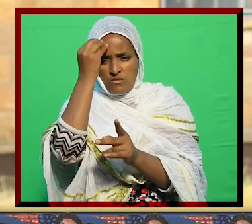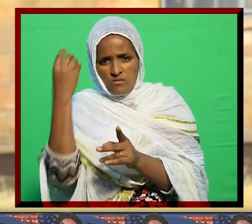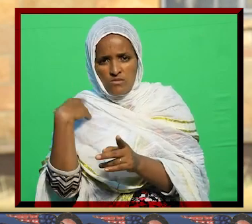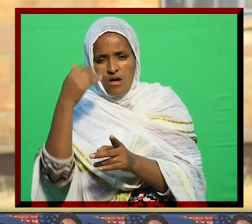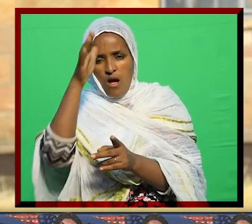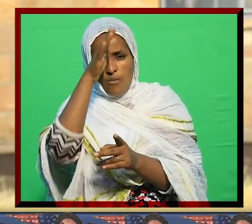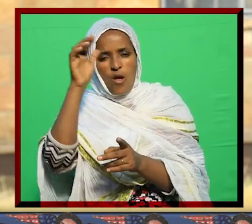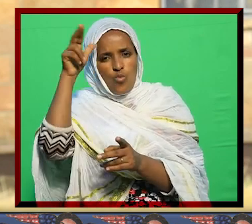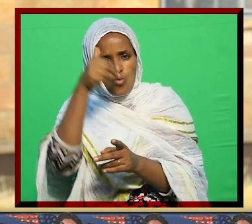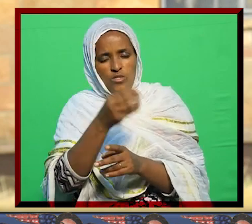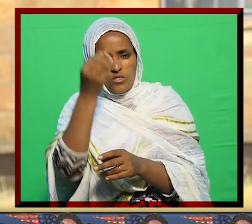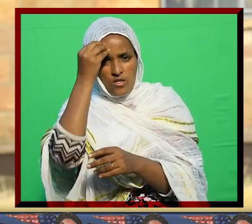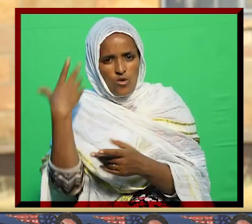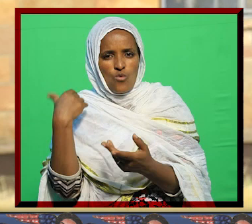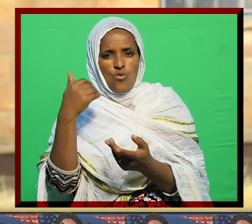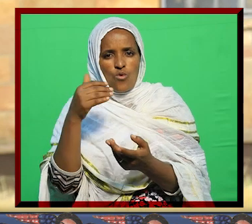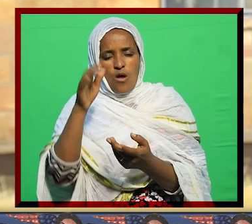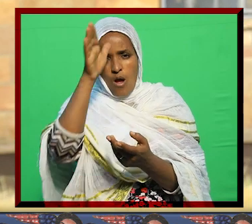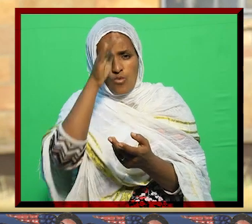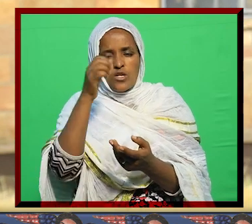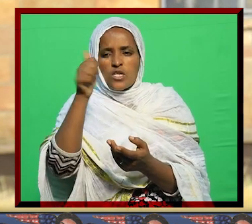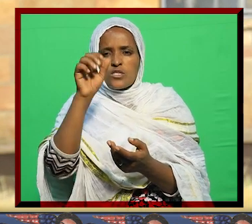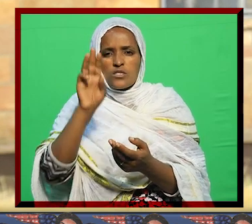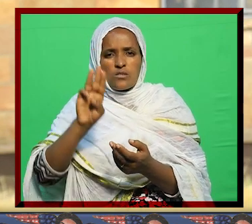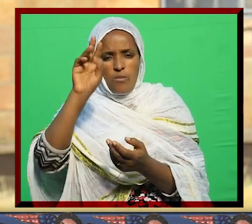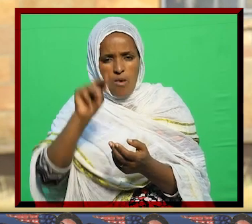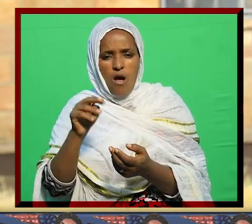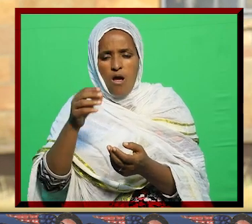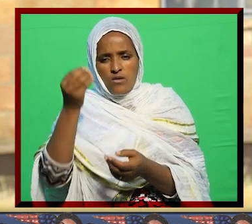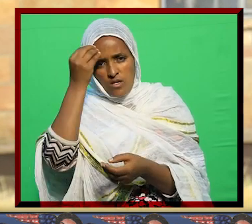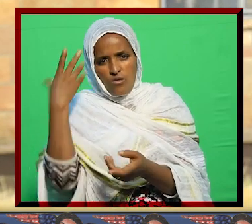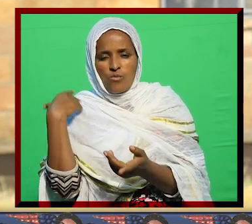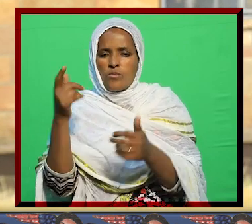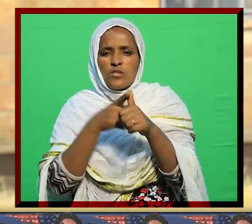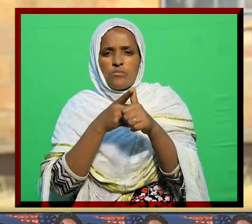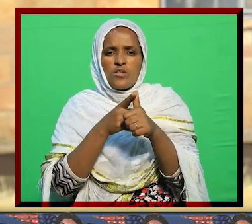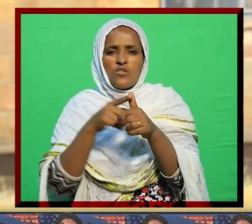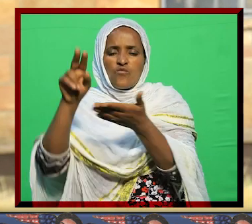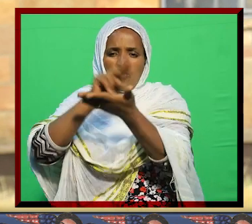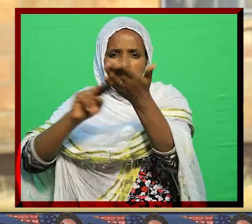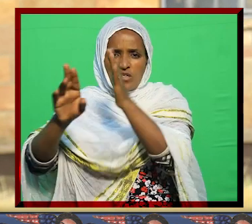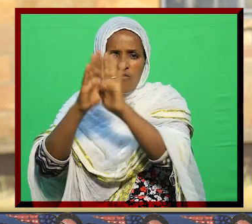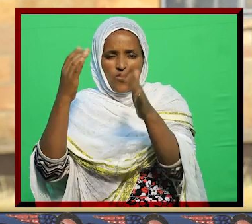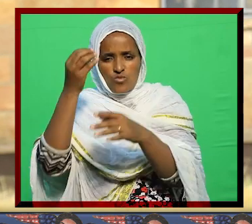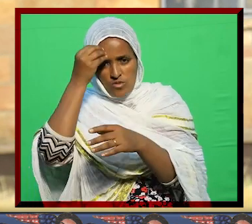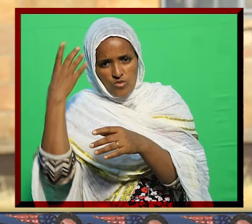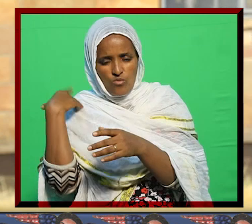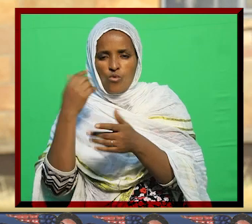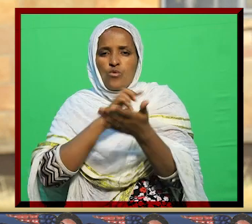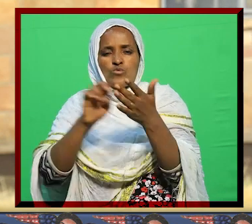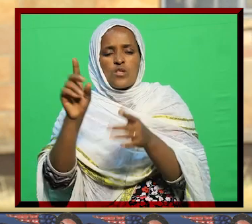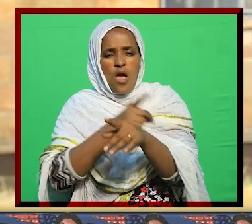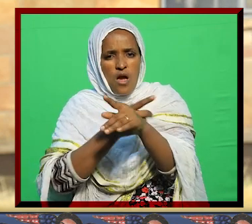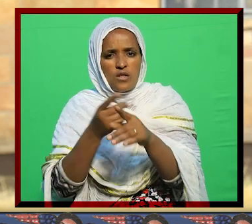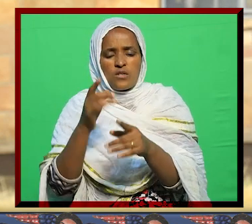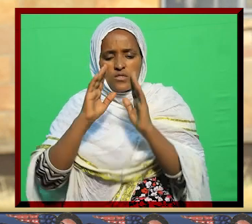ቢዘነጉ እና አባጊዎች ይዘነጋሉ፣ ቢዘነጉ እና አቡነ ኢየሱስማ ይዘነጋሉ፣ የመጀመሪያዎች ዩኒቨርሲቲ ከፋቾች ይዘነጋሉ፣ ቢዘነጉ እነ ቅዱስ